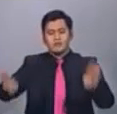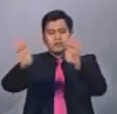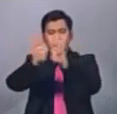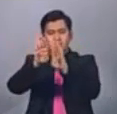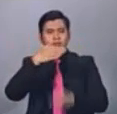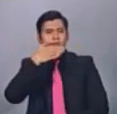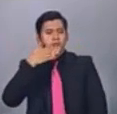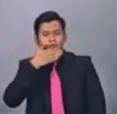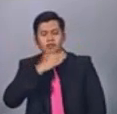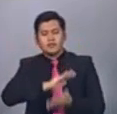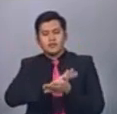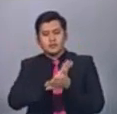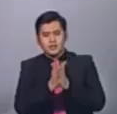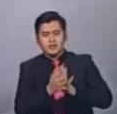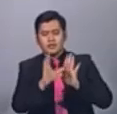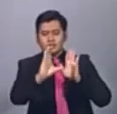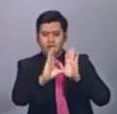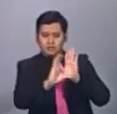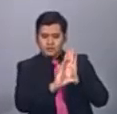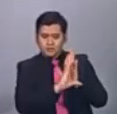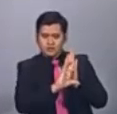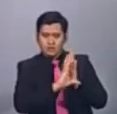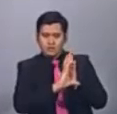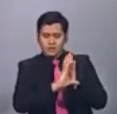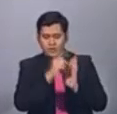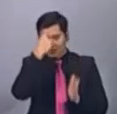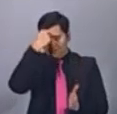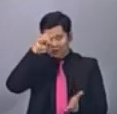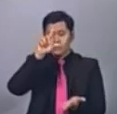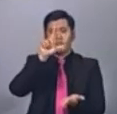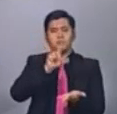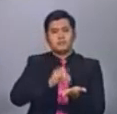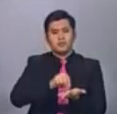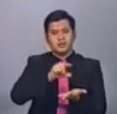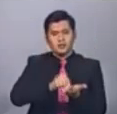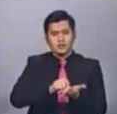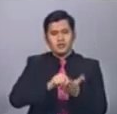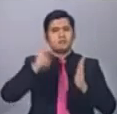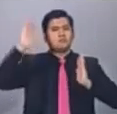dan idola dalam industri penyiaran tanah air.